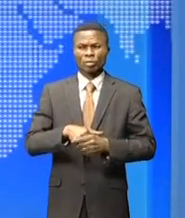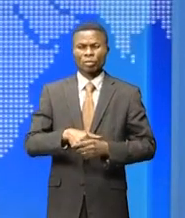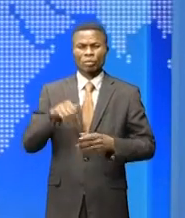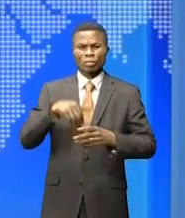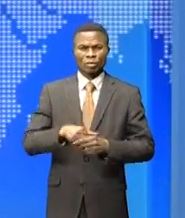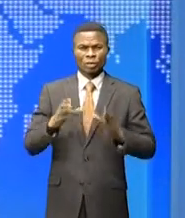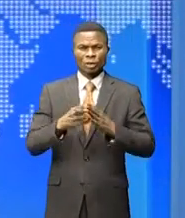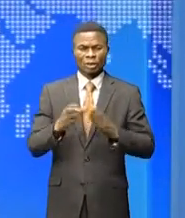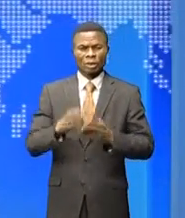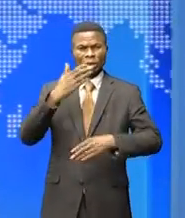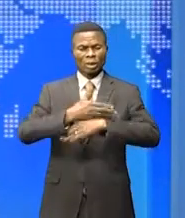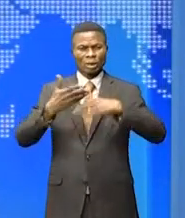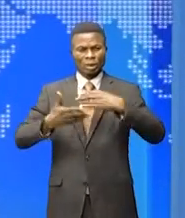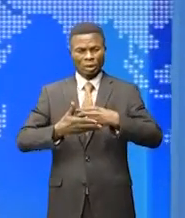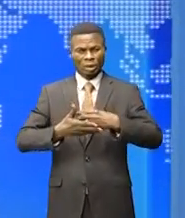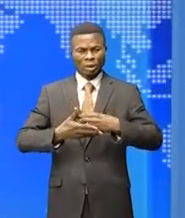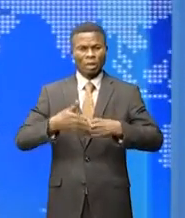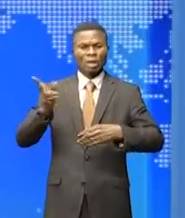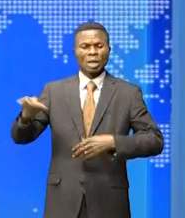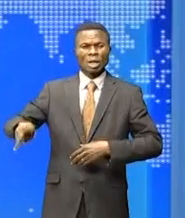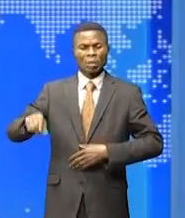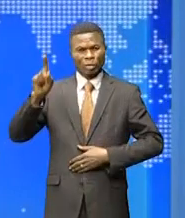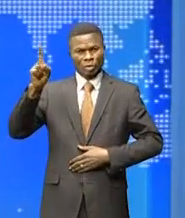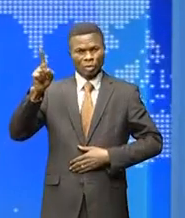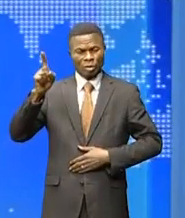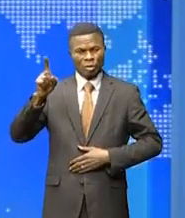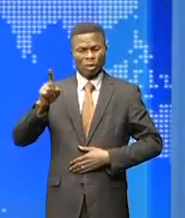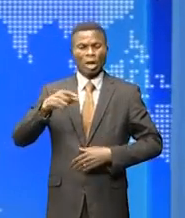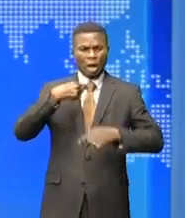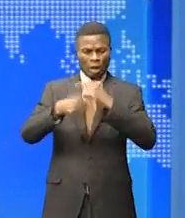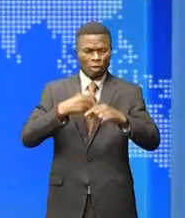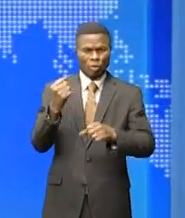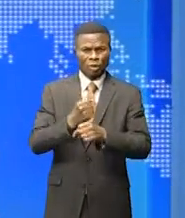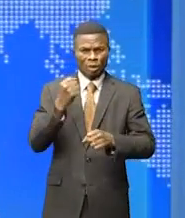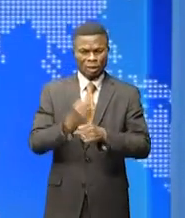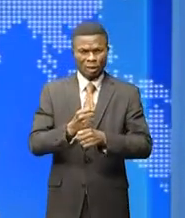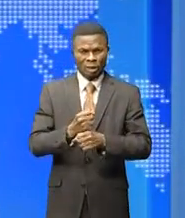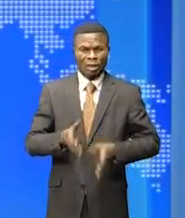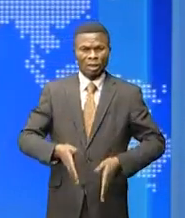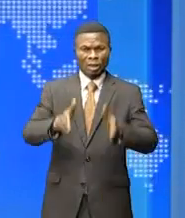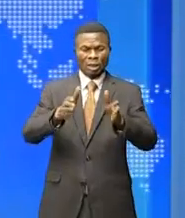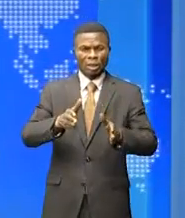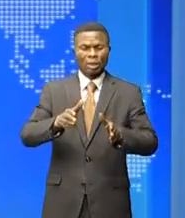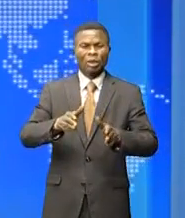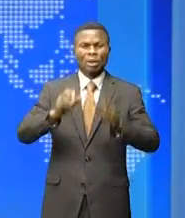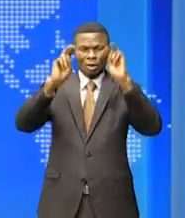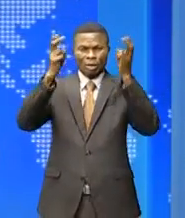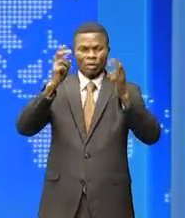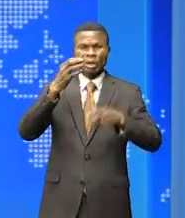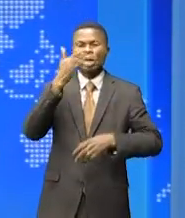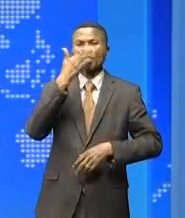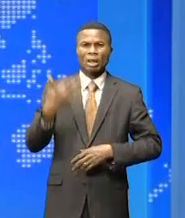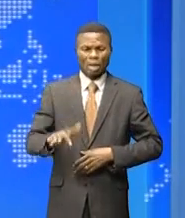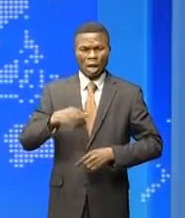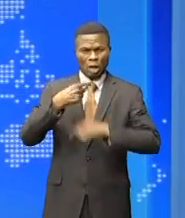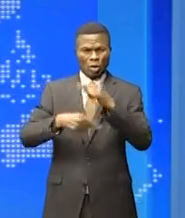Toujours avec les infrastructures à l'intérieur du pays, le coup d'envoi de travaux de la voirie urbaine de Kisangani a été